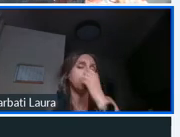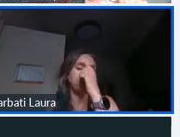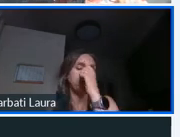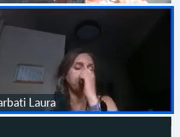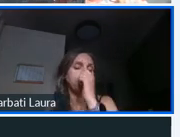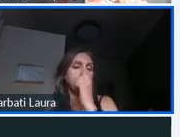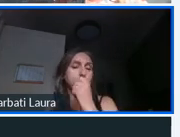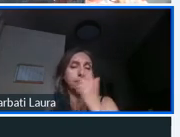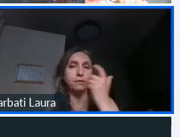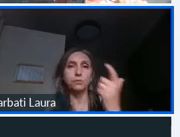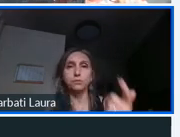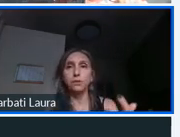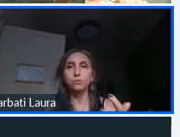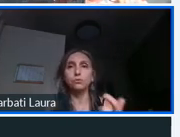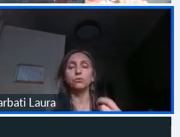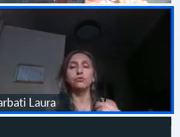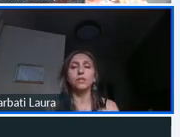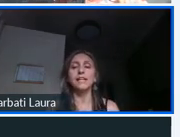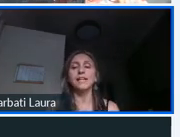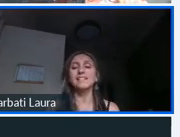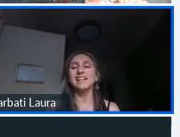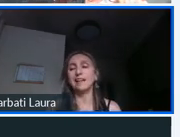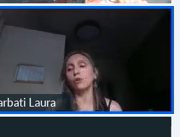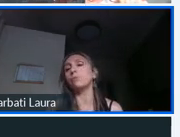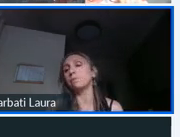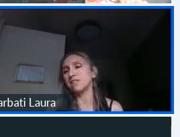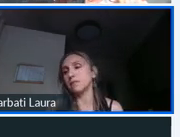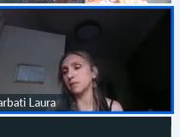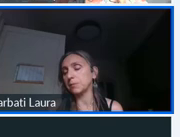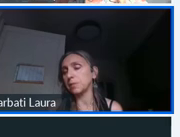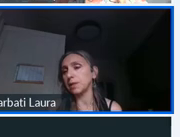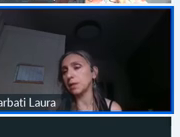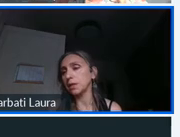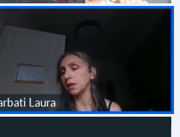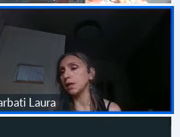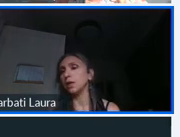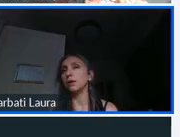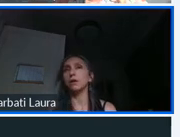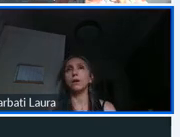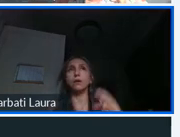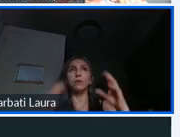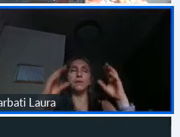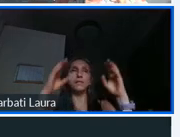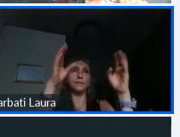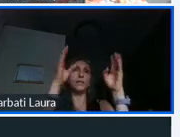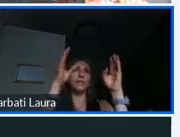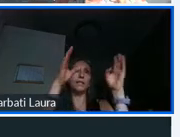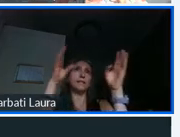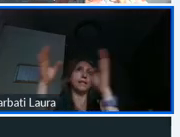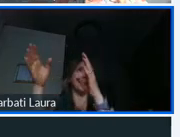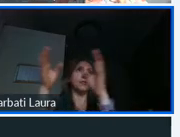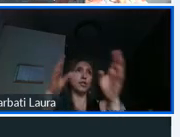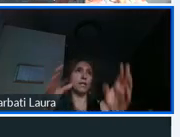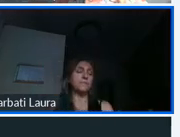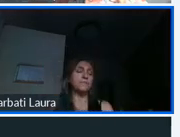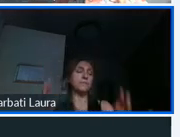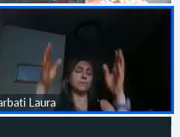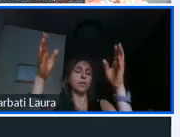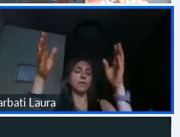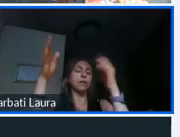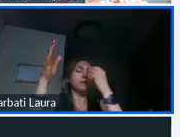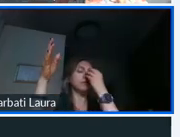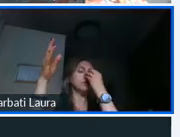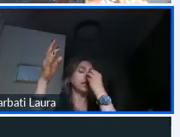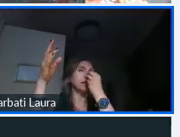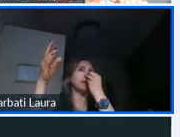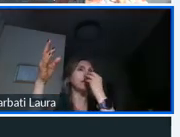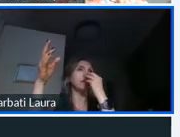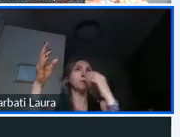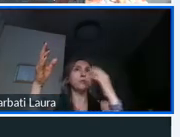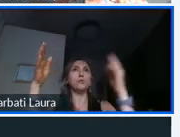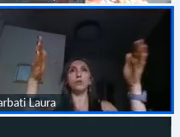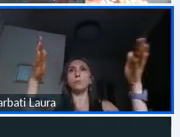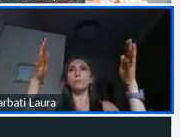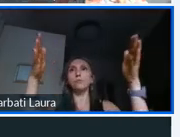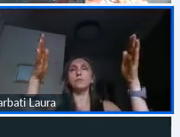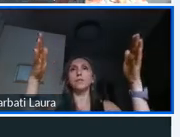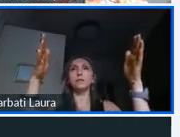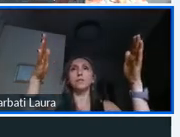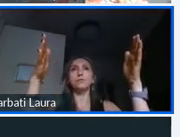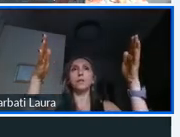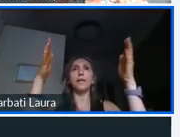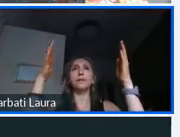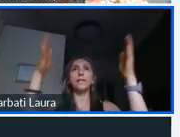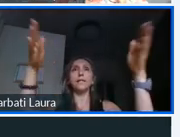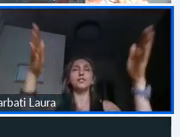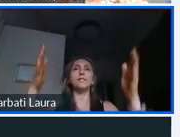geniale che il movimento Creative Commons ha avuto, cioè le ha rese comprensibili. Loro, come se voi andate a leggere, voi incontrerete il famoso